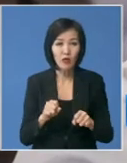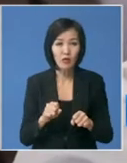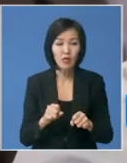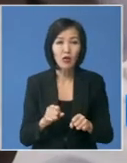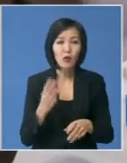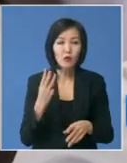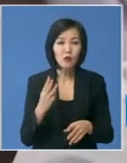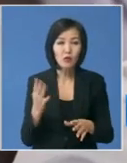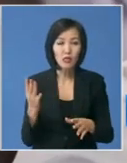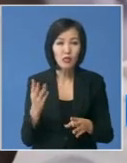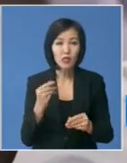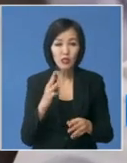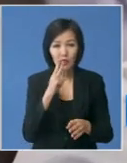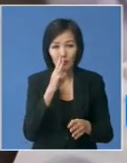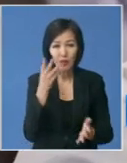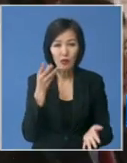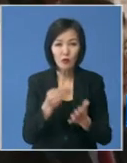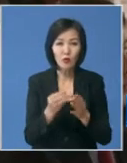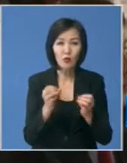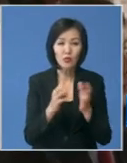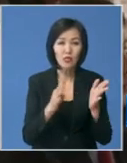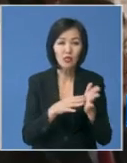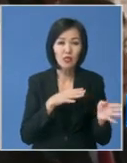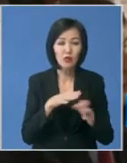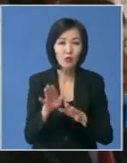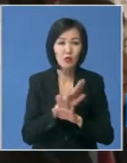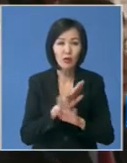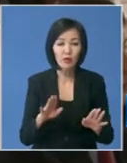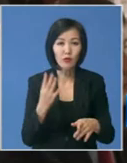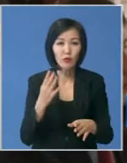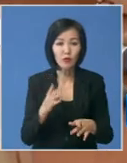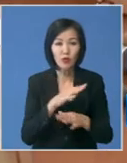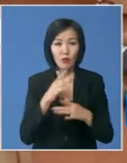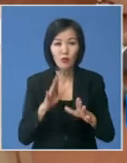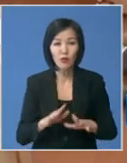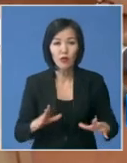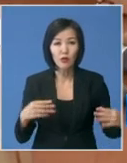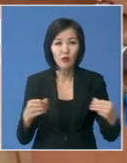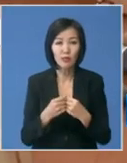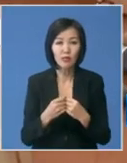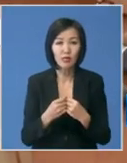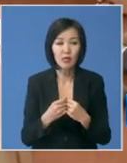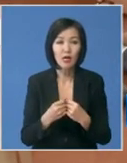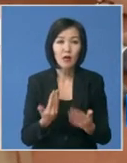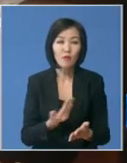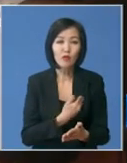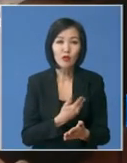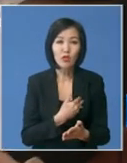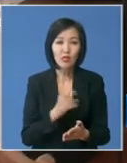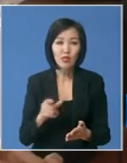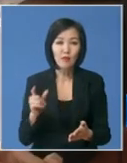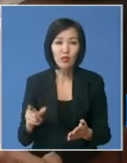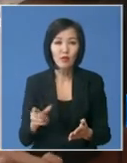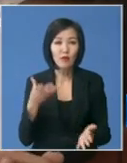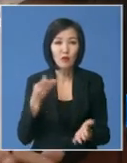үш жәрдемақы түрі біріктірілді. 18 жасқа дейінгі балаларға 4 және одан да көп балалы отбасыларға және мұқтаж жандарға төленетін қаражаттар